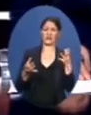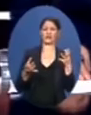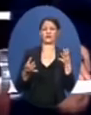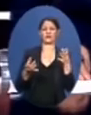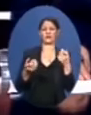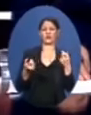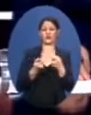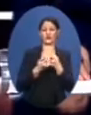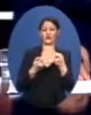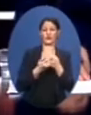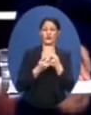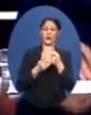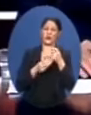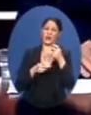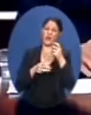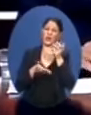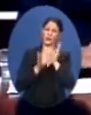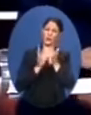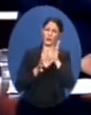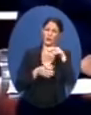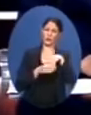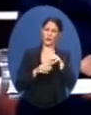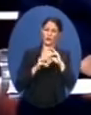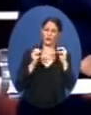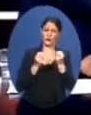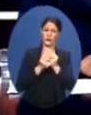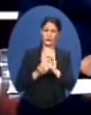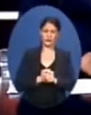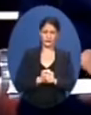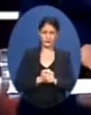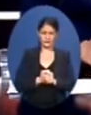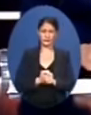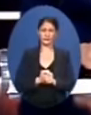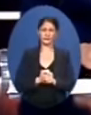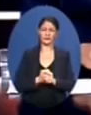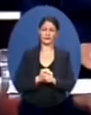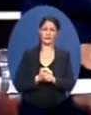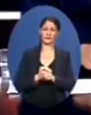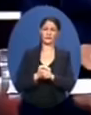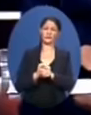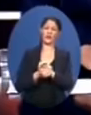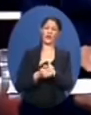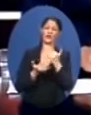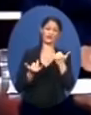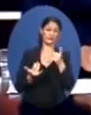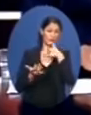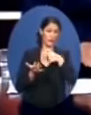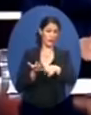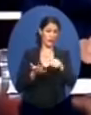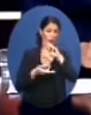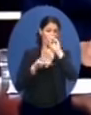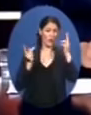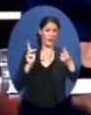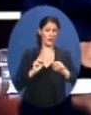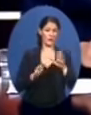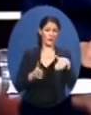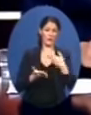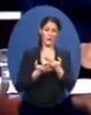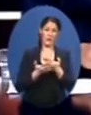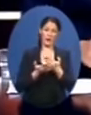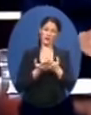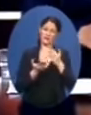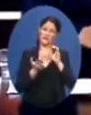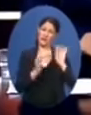אנחנו פותחים עם הדבר הבא. הבנק העולמי ממליץ לקצץ בשכר המינימום ולהעניק למעסיקים סמכות גדולה יותר לגייס